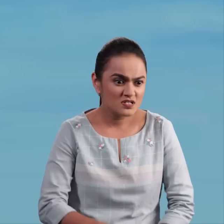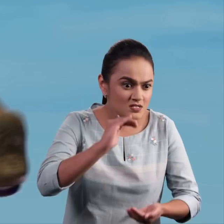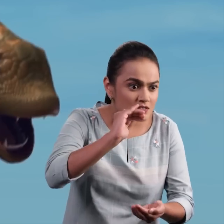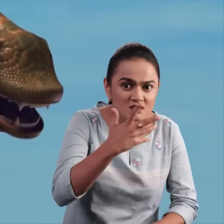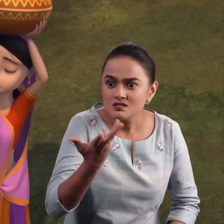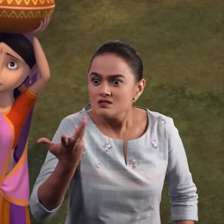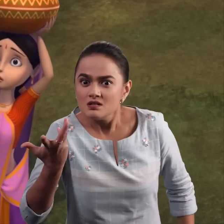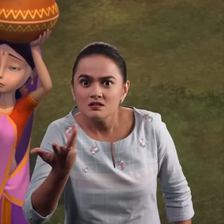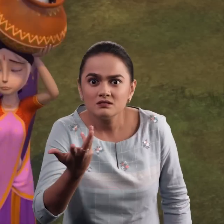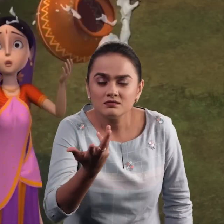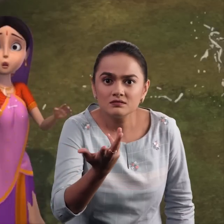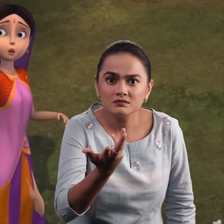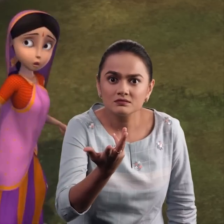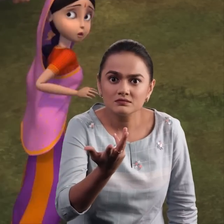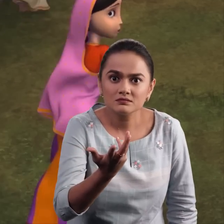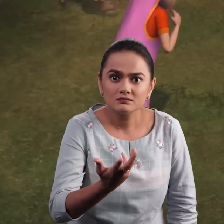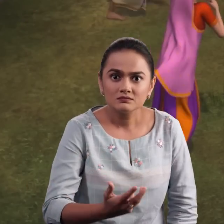कहाँ है वो बालक?